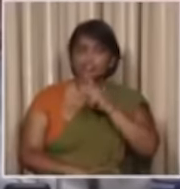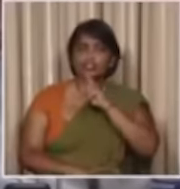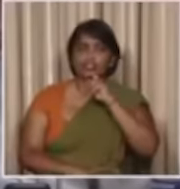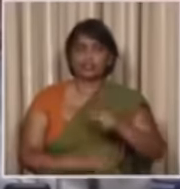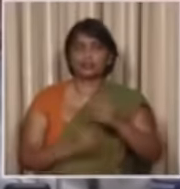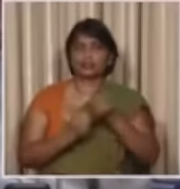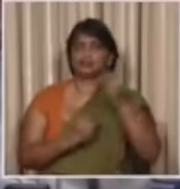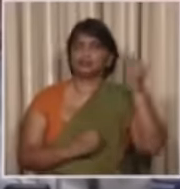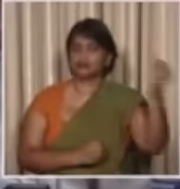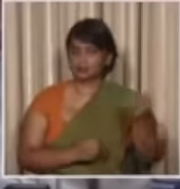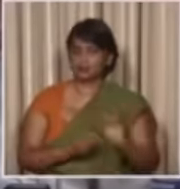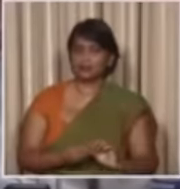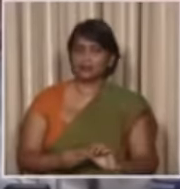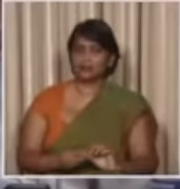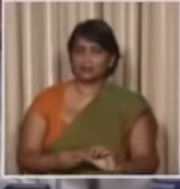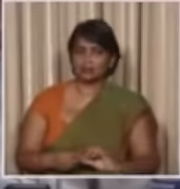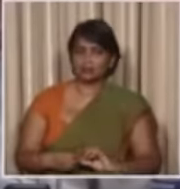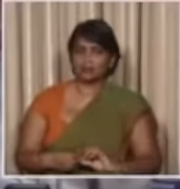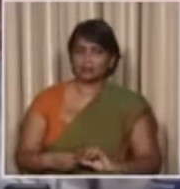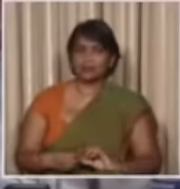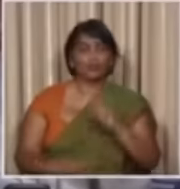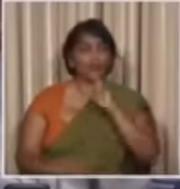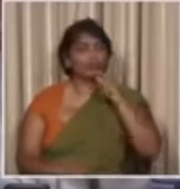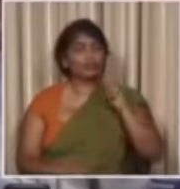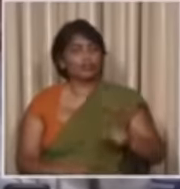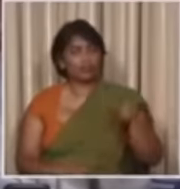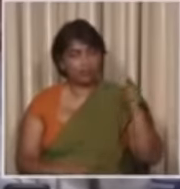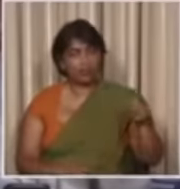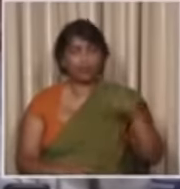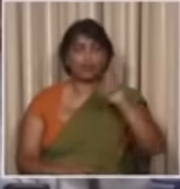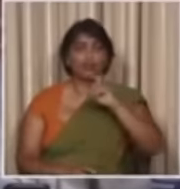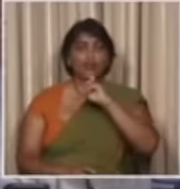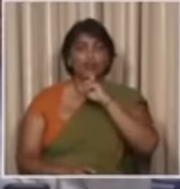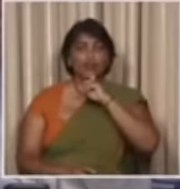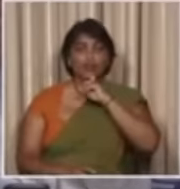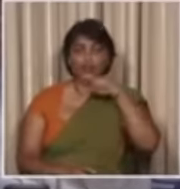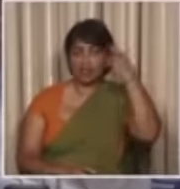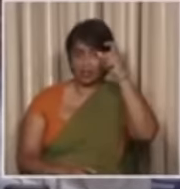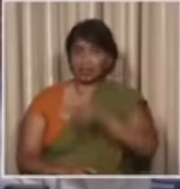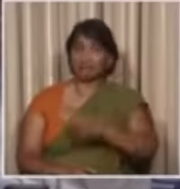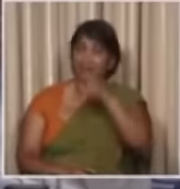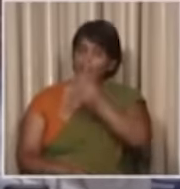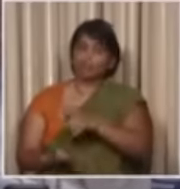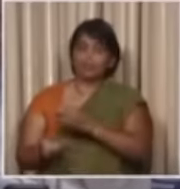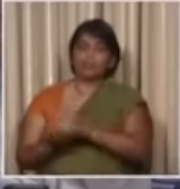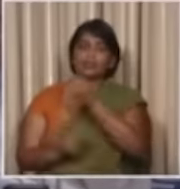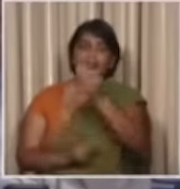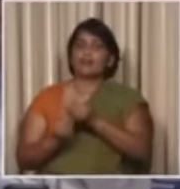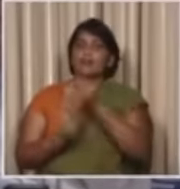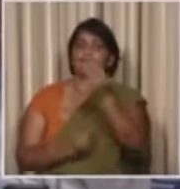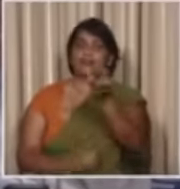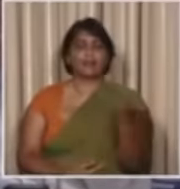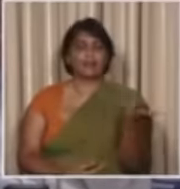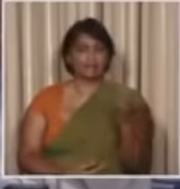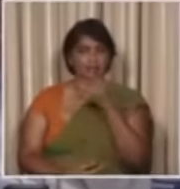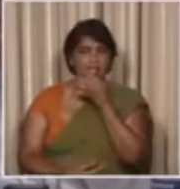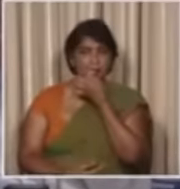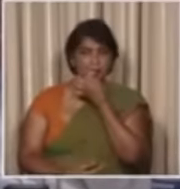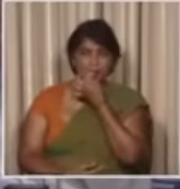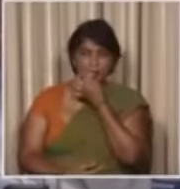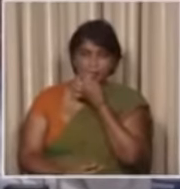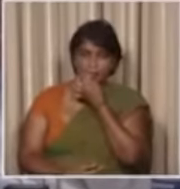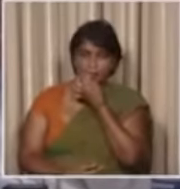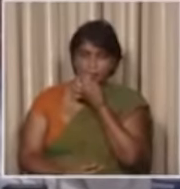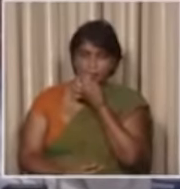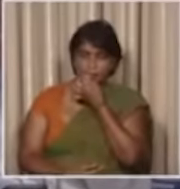අග්‍රවිශ්වකාරතුමාට දෙන්න ඕන කියලා මොකද අග්‍රවිශ්වකාරතුමා මේ විදිශකාරවරියට කියලා තියෙන තීන්දුව දෙන්න කියලා ඒත් දෙන්නේ හොඳයි